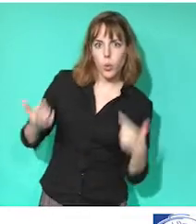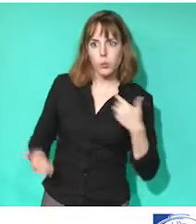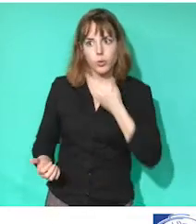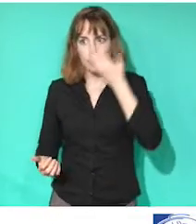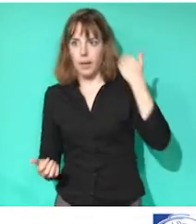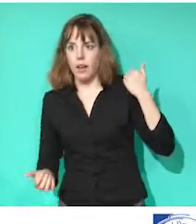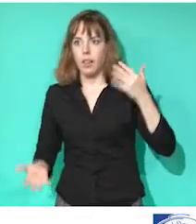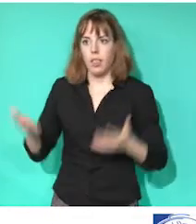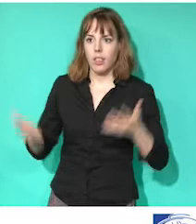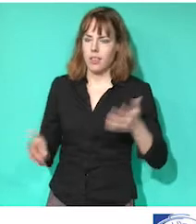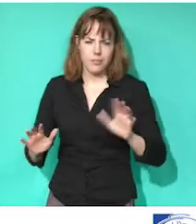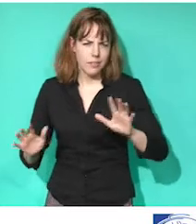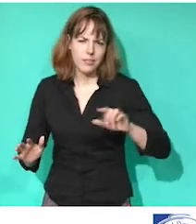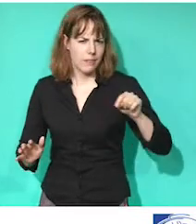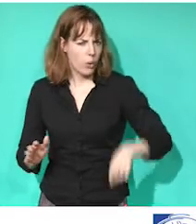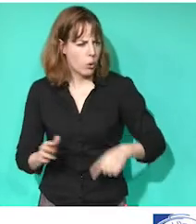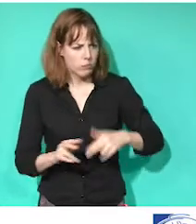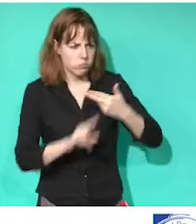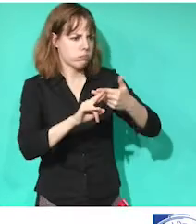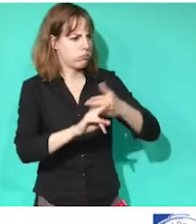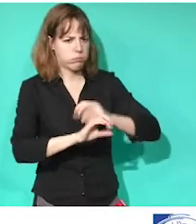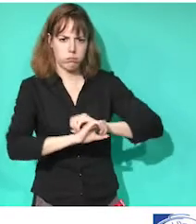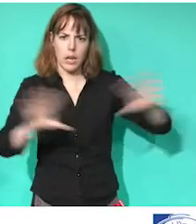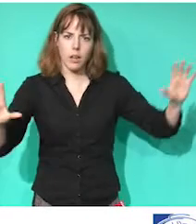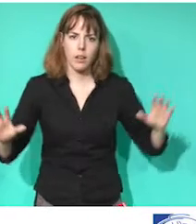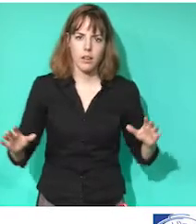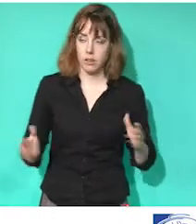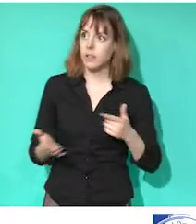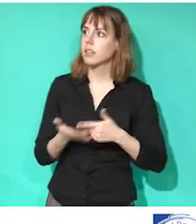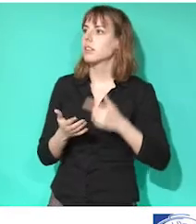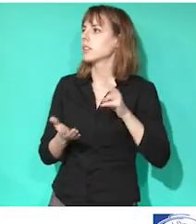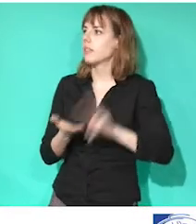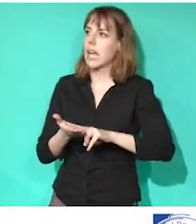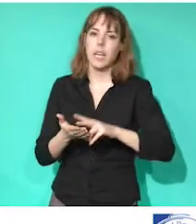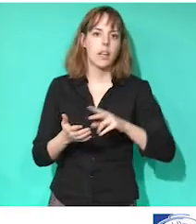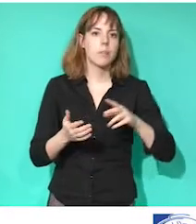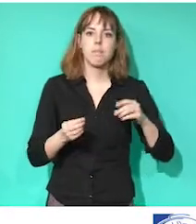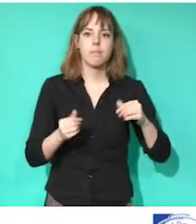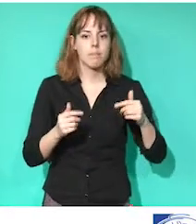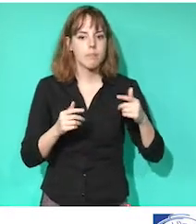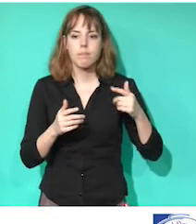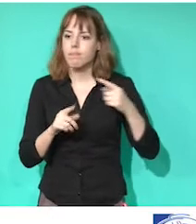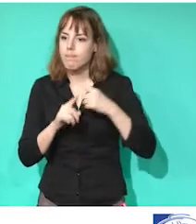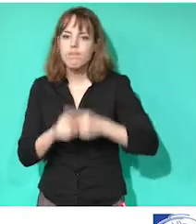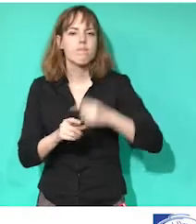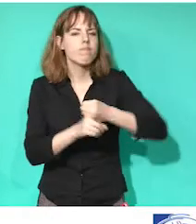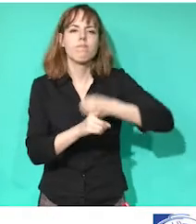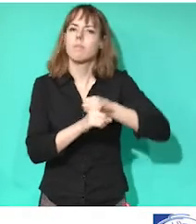mais donc c'est se préparer à ça. C'est en effet la mère de toutes les batailles, hein, l'égalité salariale. C'est vraiment de là que tout part. Et parce